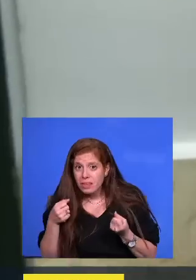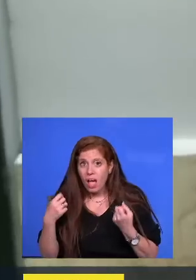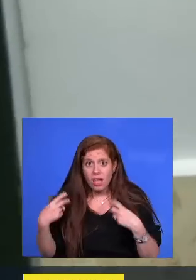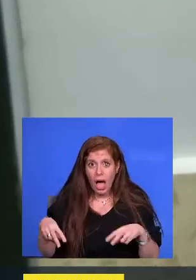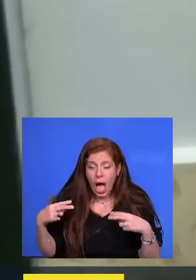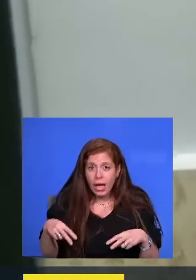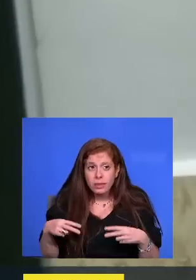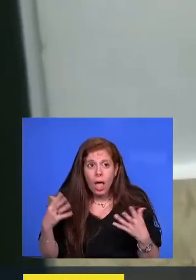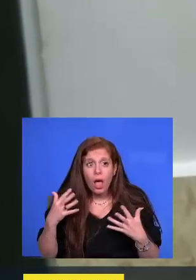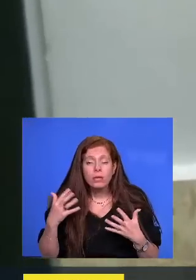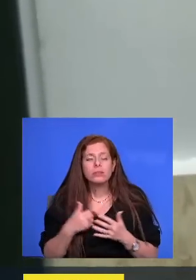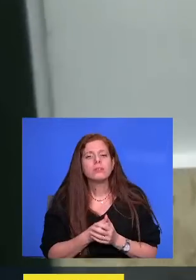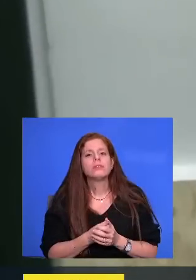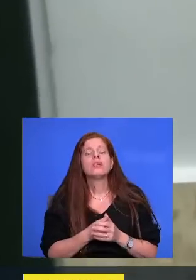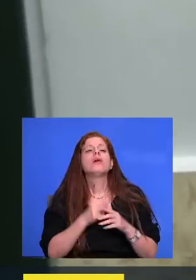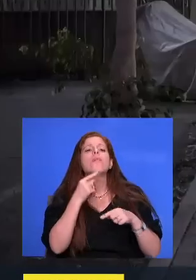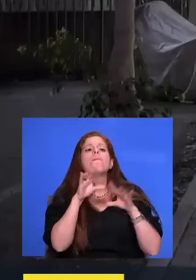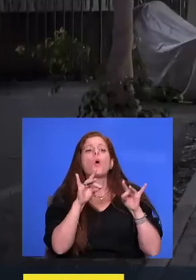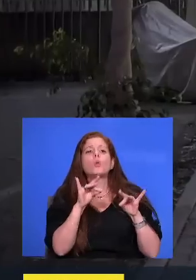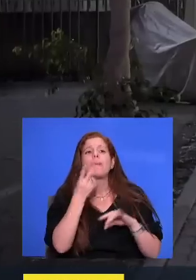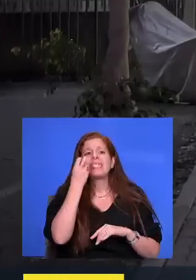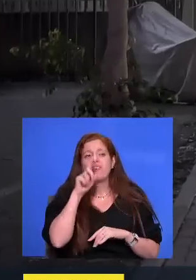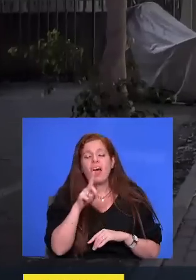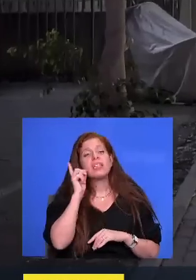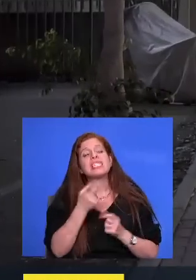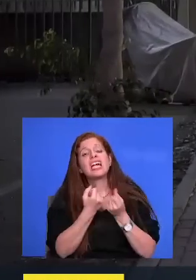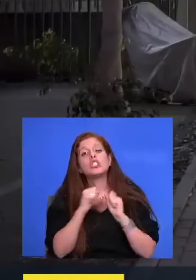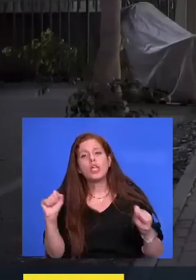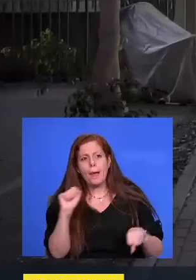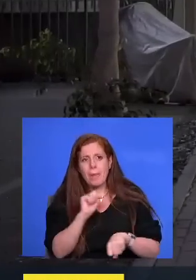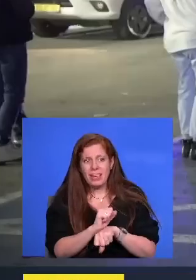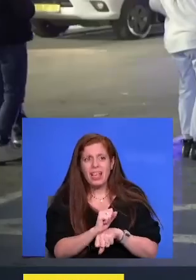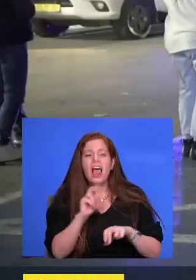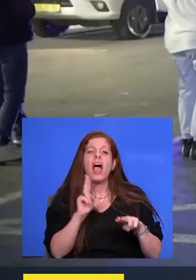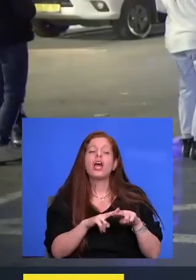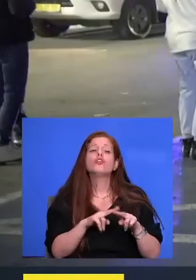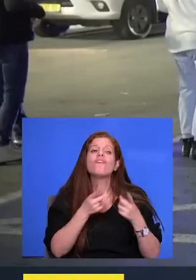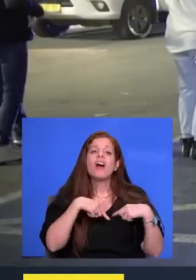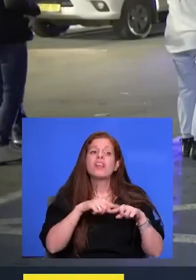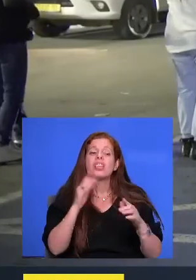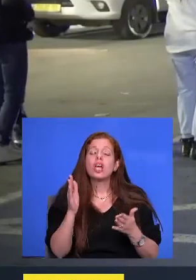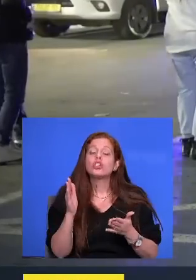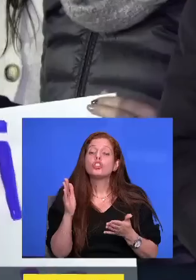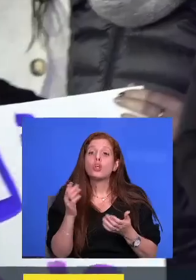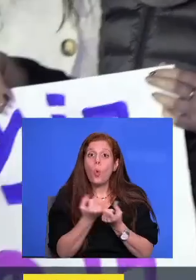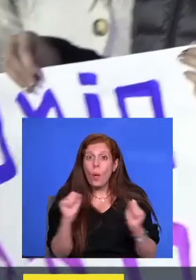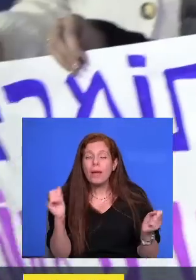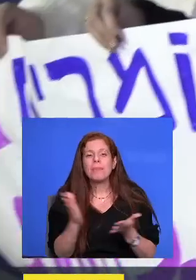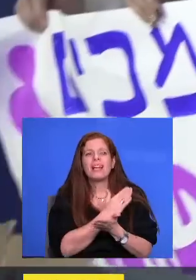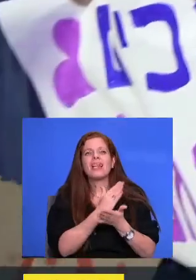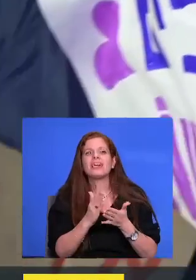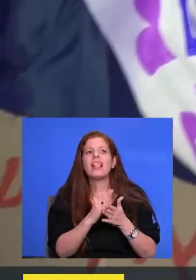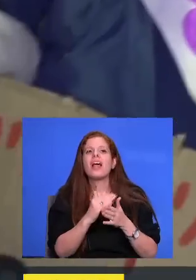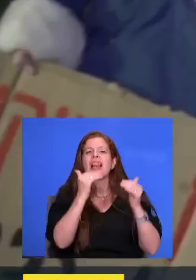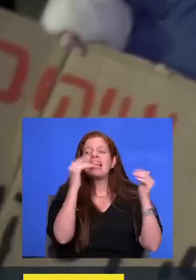אתה במתח? אתה בחרדה? באוקטובר 21 אמור היה שיינברג להשתחרר מהכלא לאחר שוועדת השחרורים החליטה לנקות שליש ממאסרו